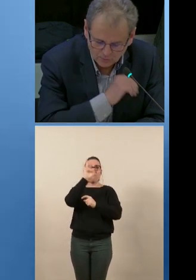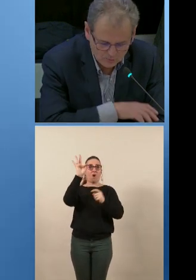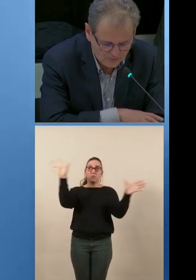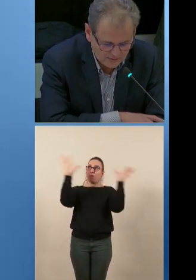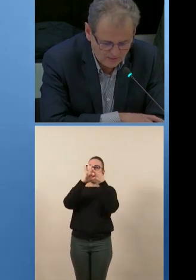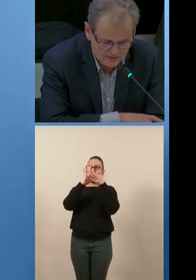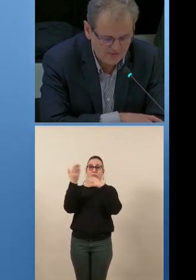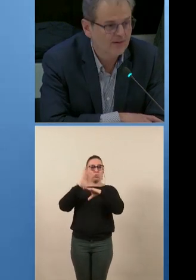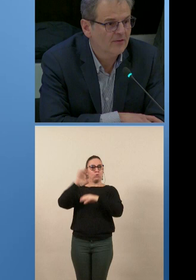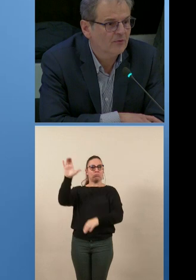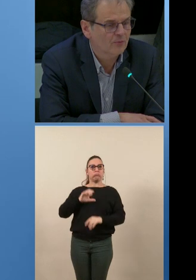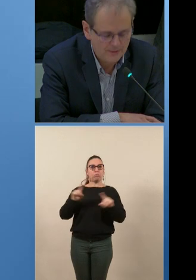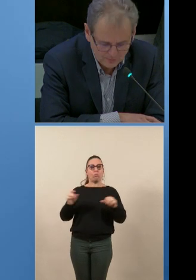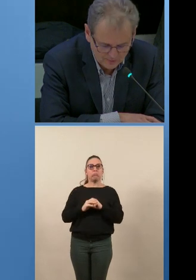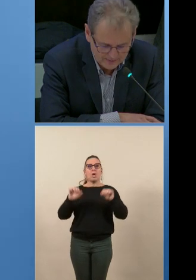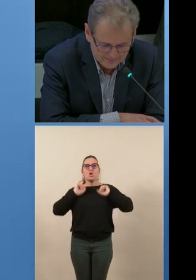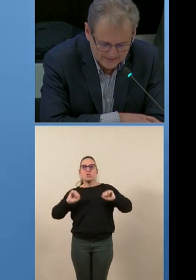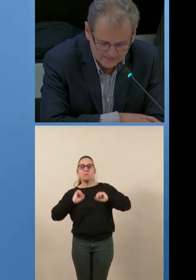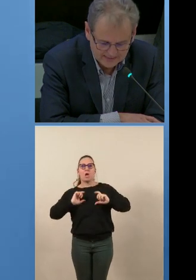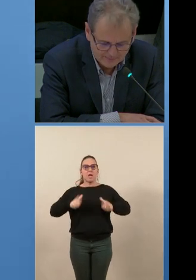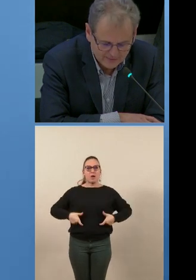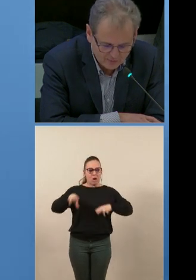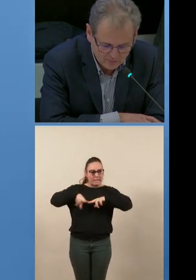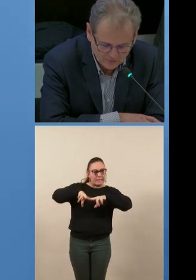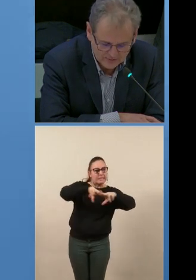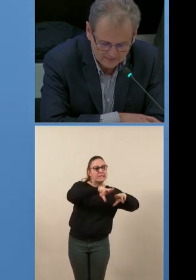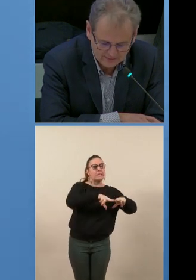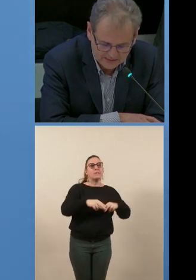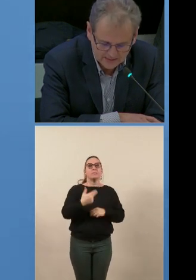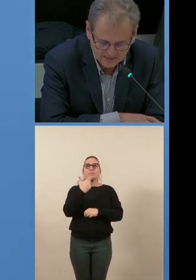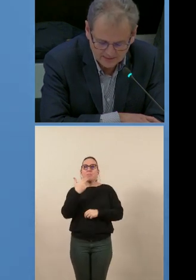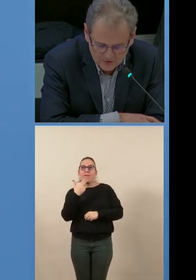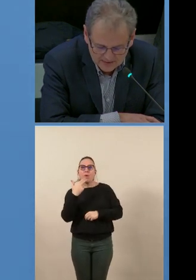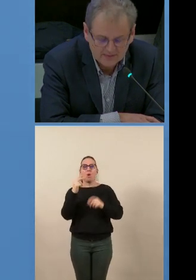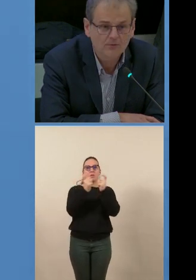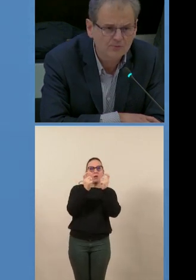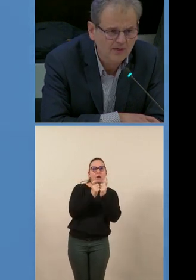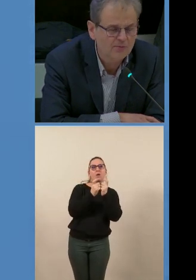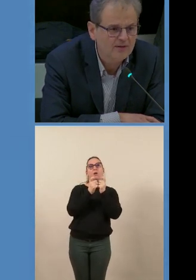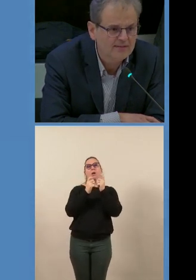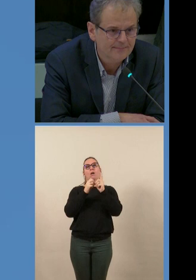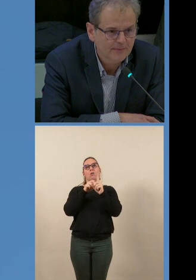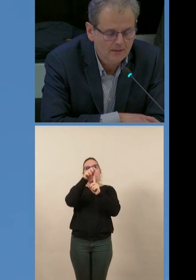plusieurs de nos écoles et gymnases sont rénové avec des performances thermiques énergétique